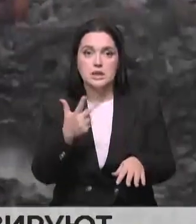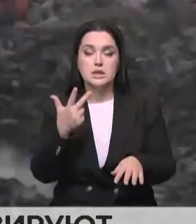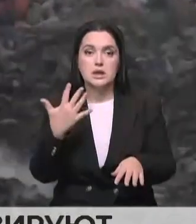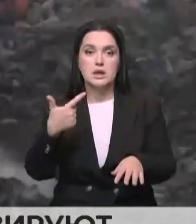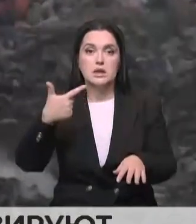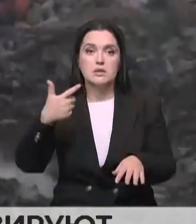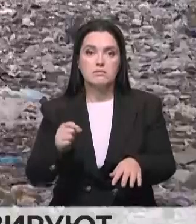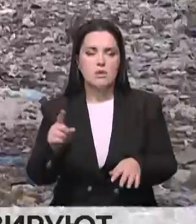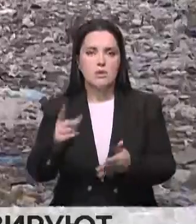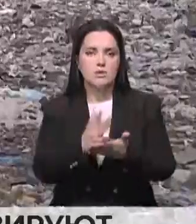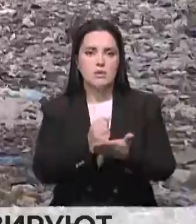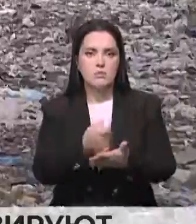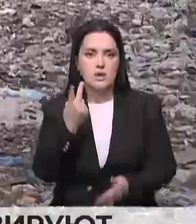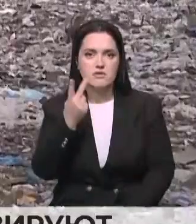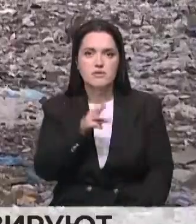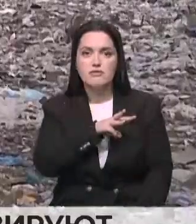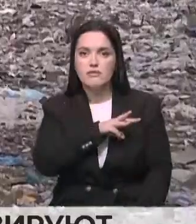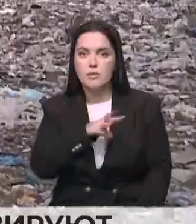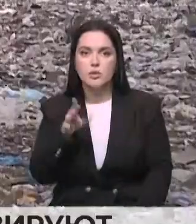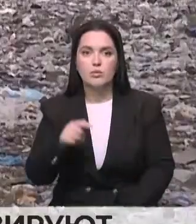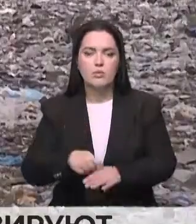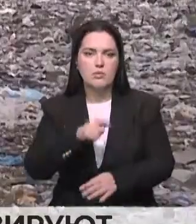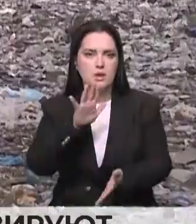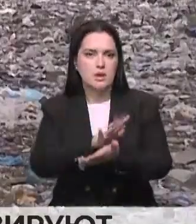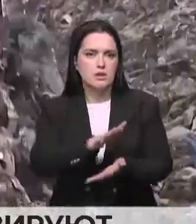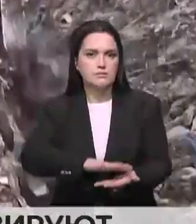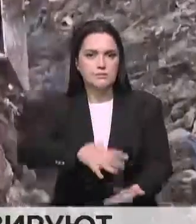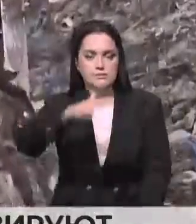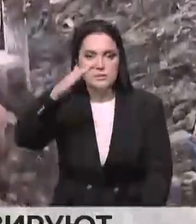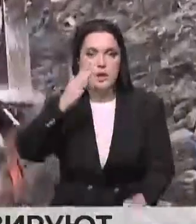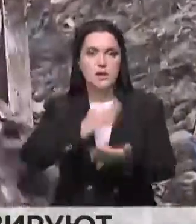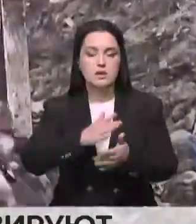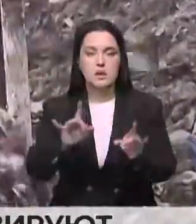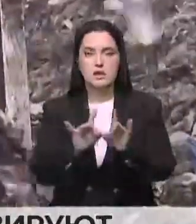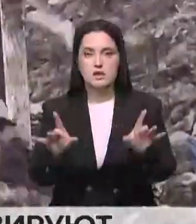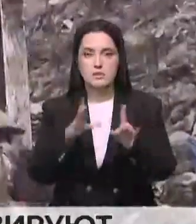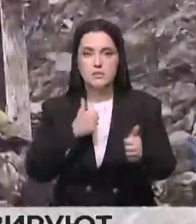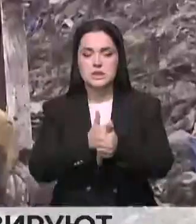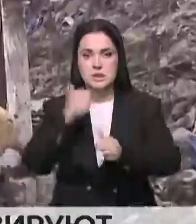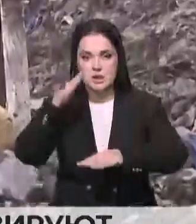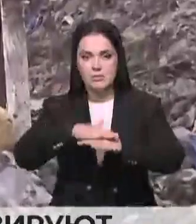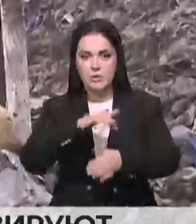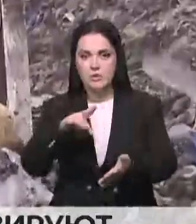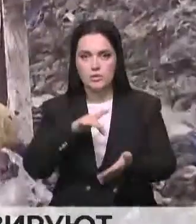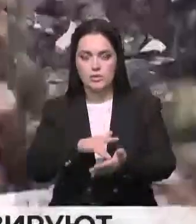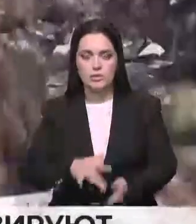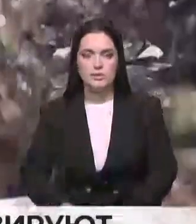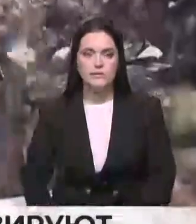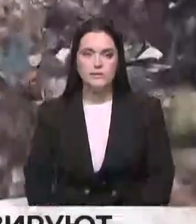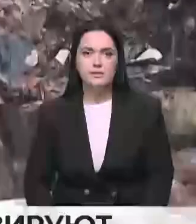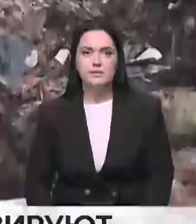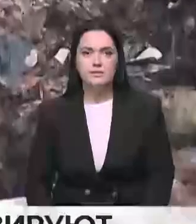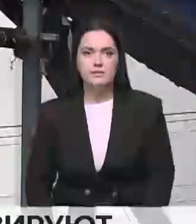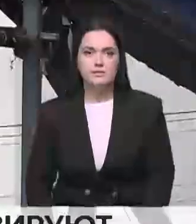на 35 гектарах скопилось почти 2 миллиона кубометров отходов, рассказал заместитель акима города Жандос Дюсингалиев.